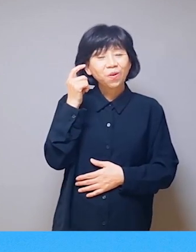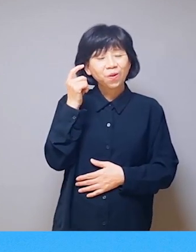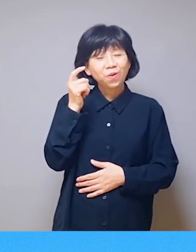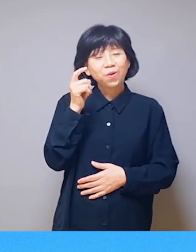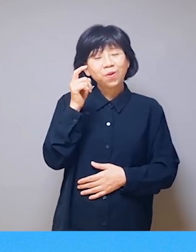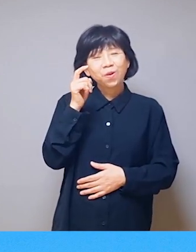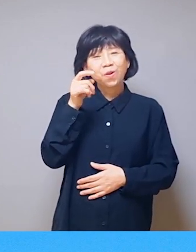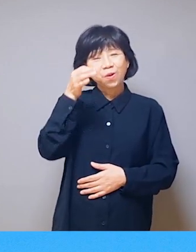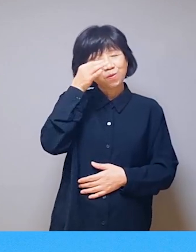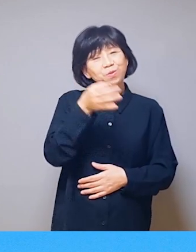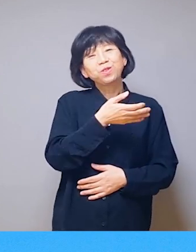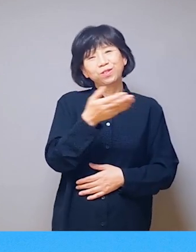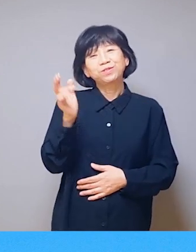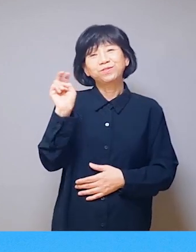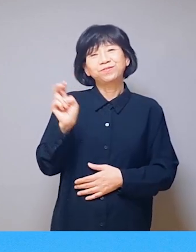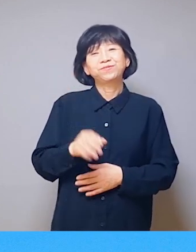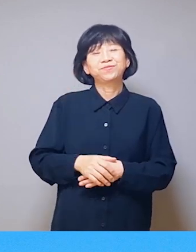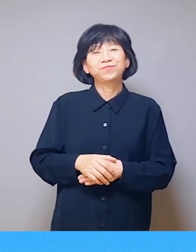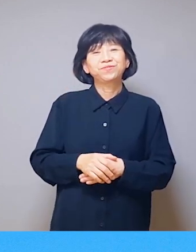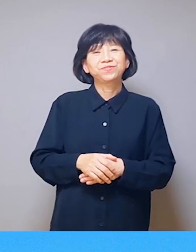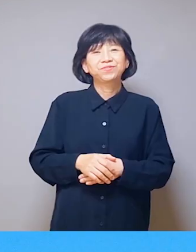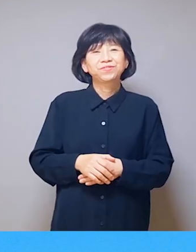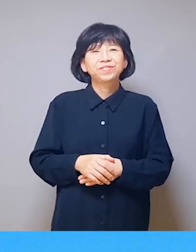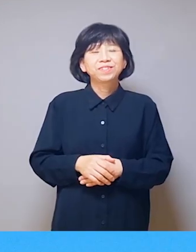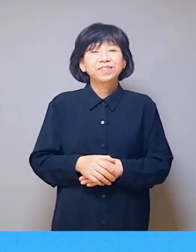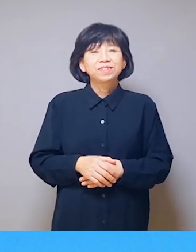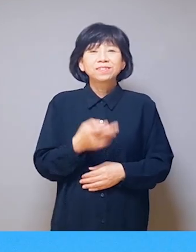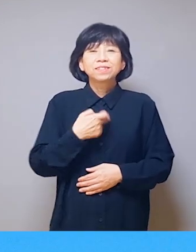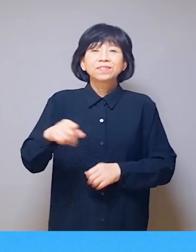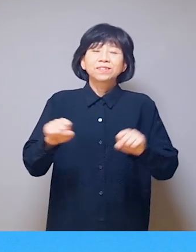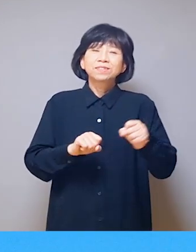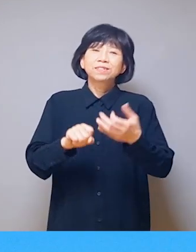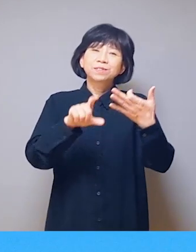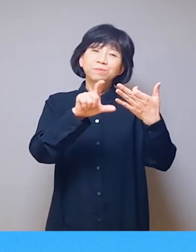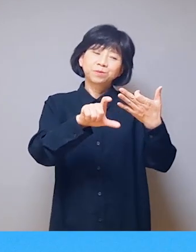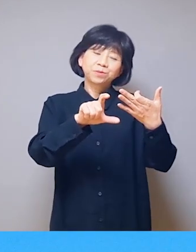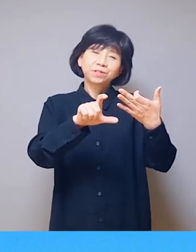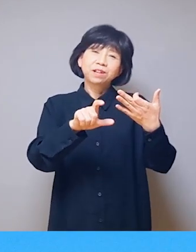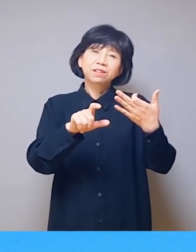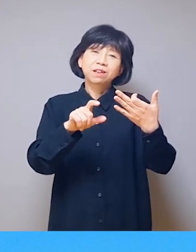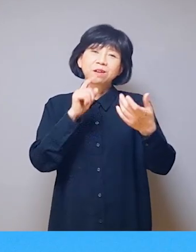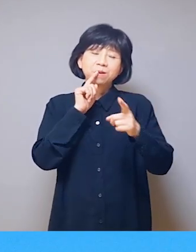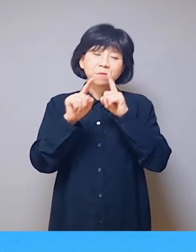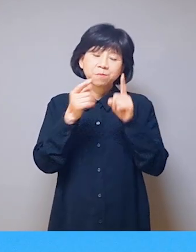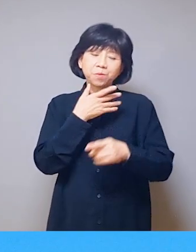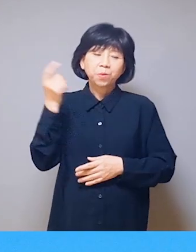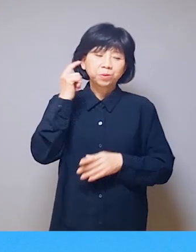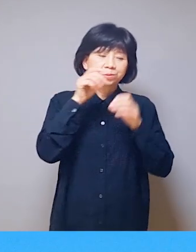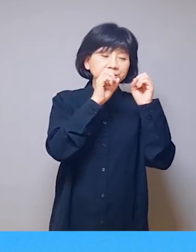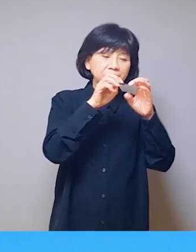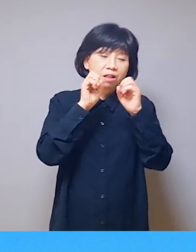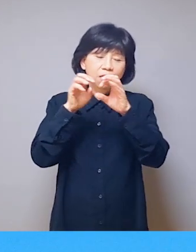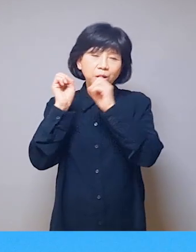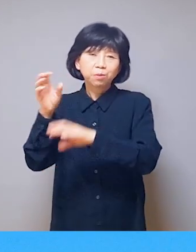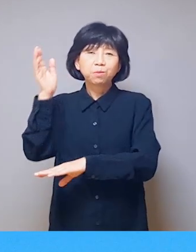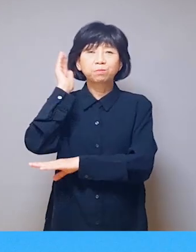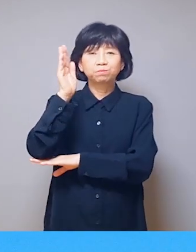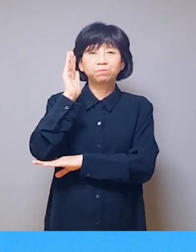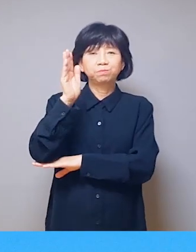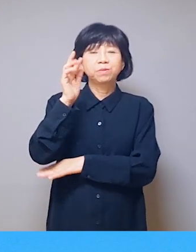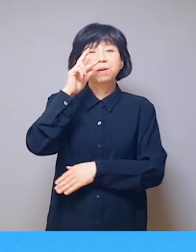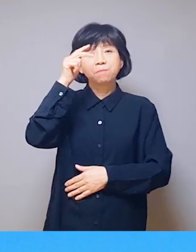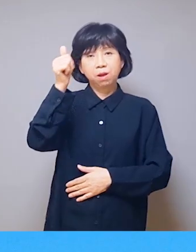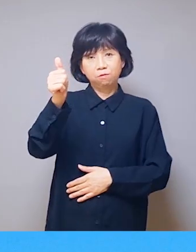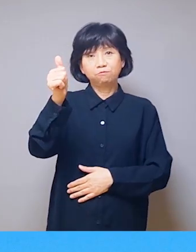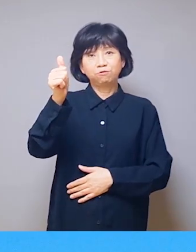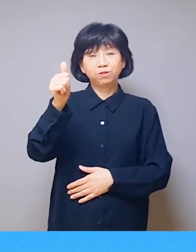만들어 주실 겁니다. 사도행전 19장에서 보면 바울은 복음을 전하며 말씀을 가르쳤습니다. 여러분, 복음이 선포될 때 어떤